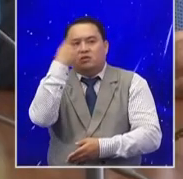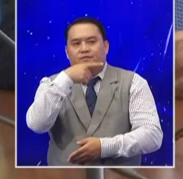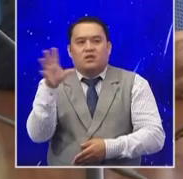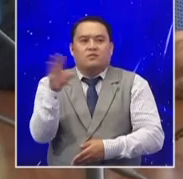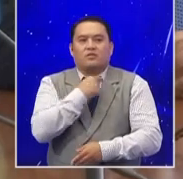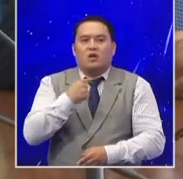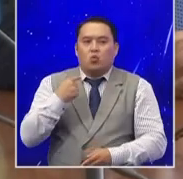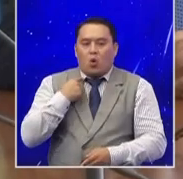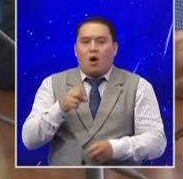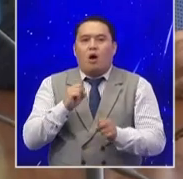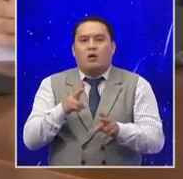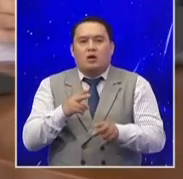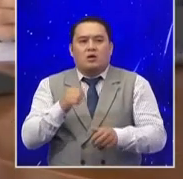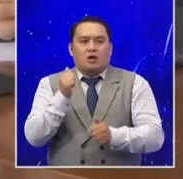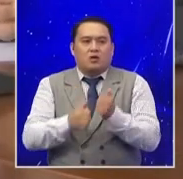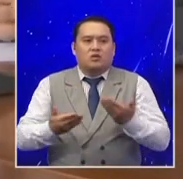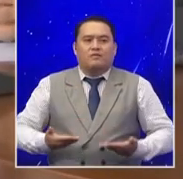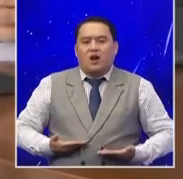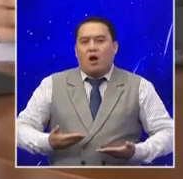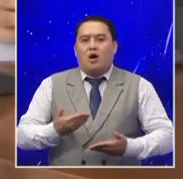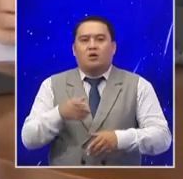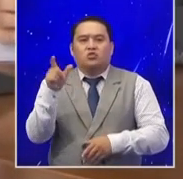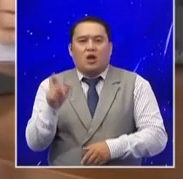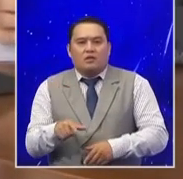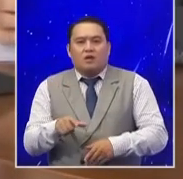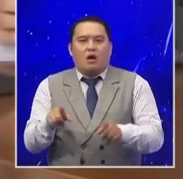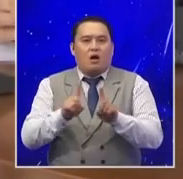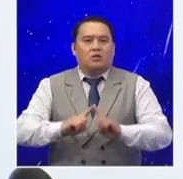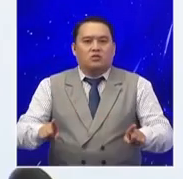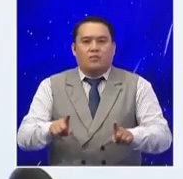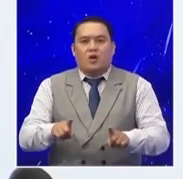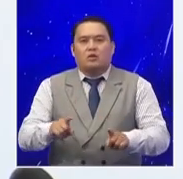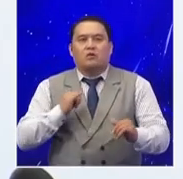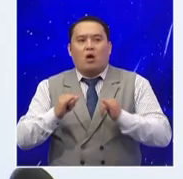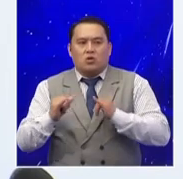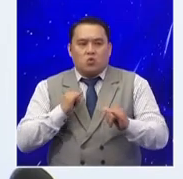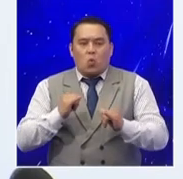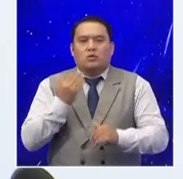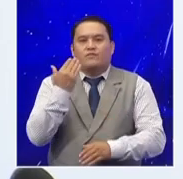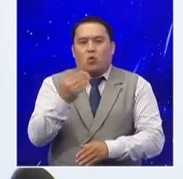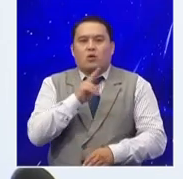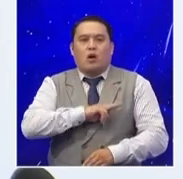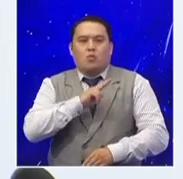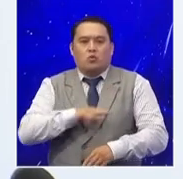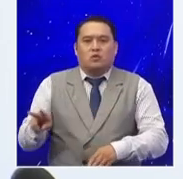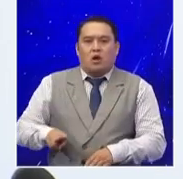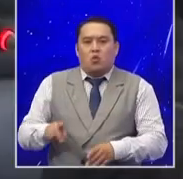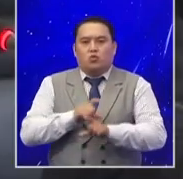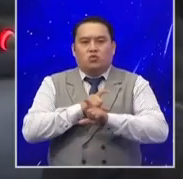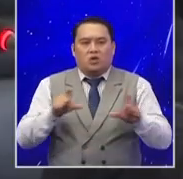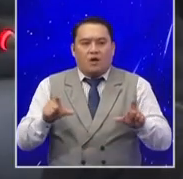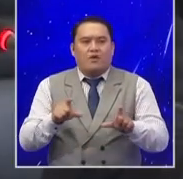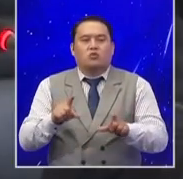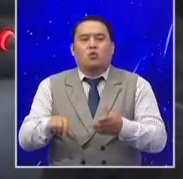многим талдыкурганцам, как, впрочем, и жителям регионов, как человек, отличающийся гуманизмом, толерантностью, что в работе директора учреждения